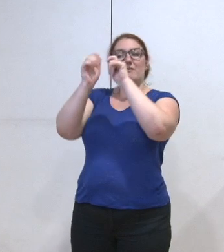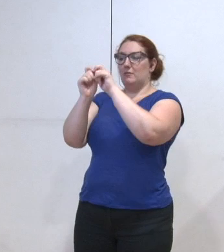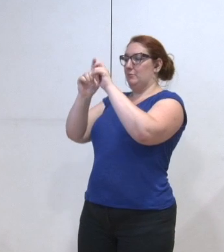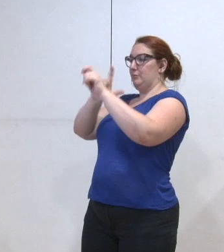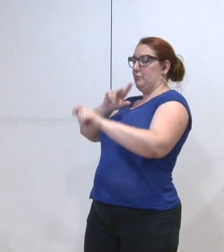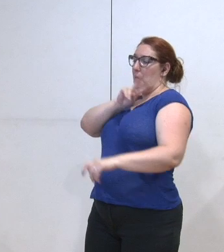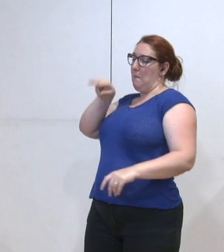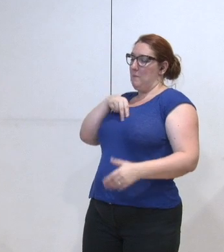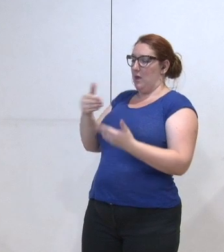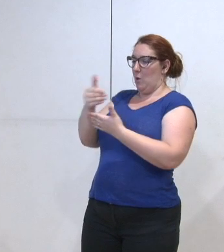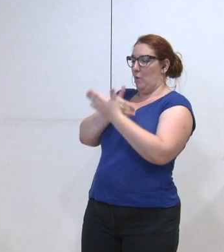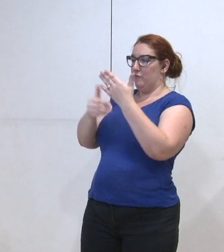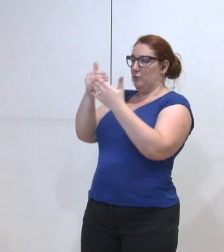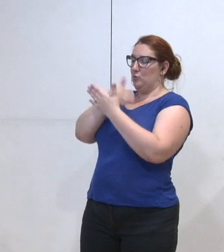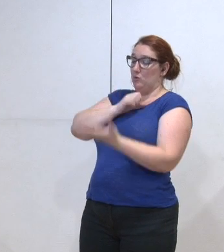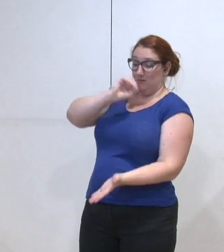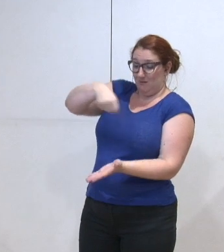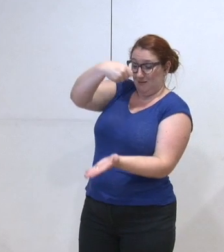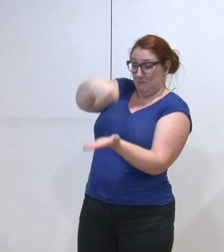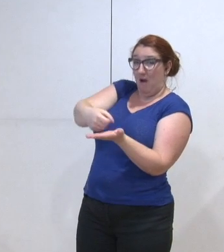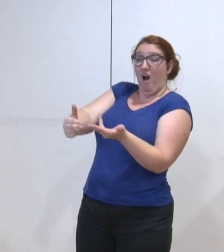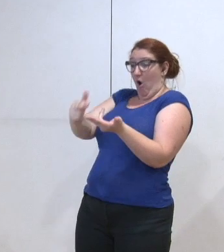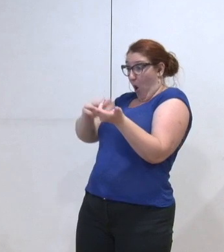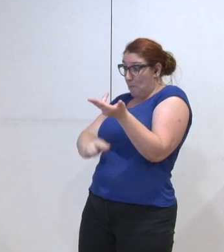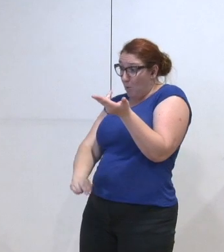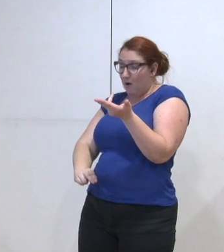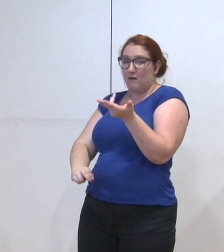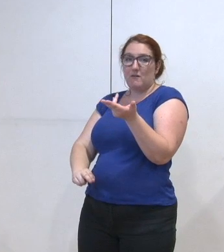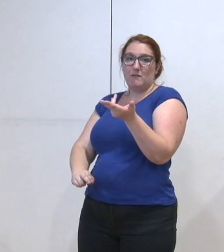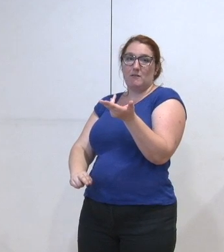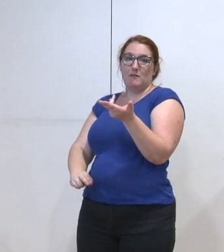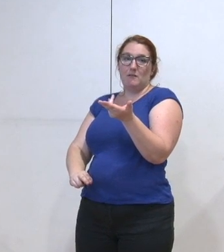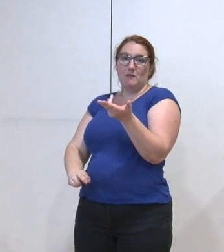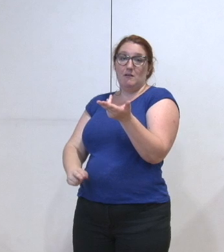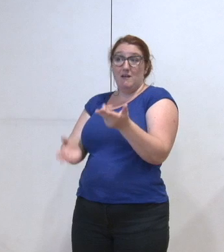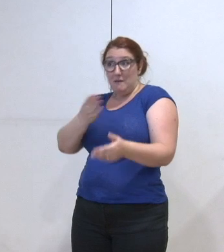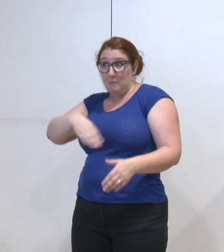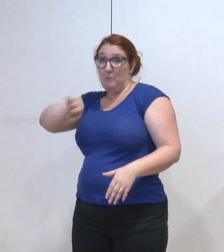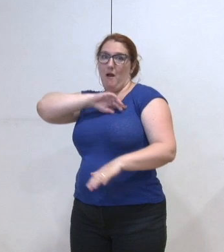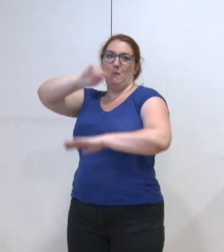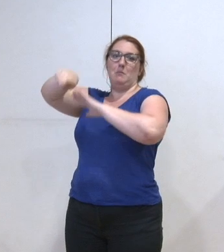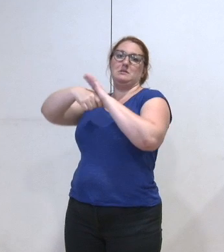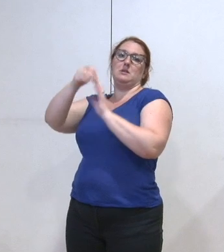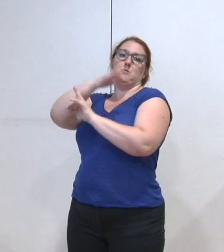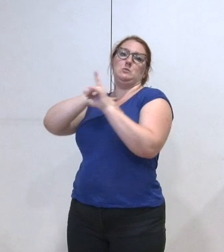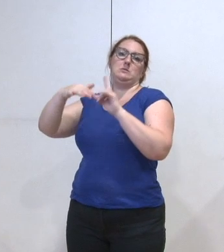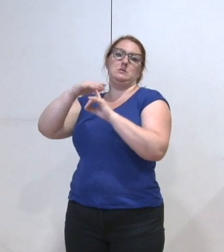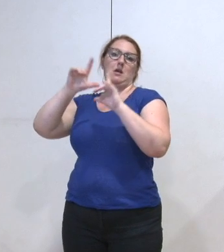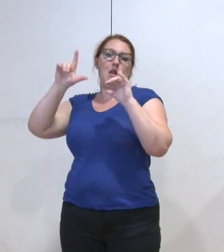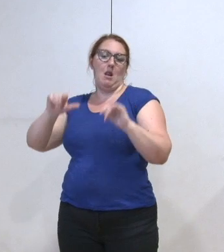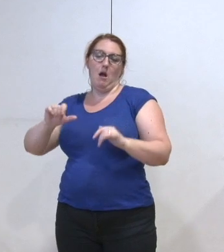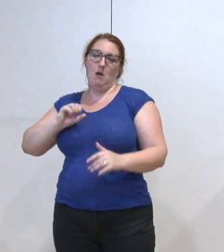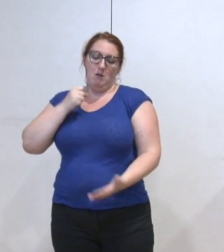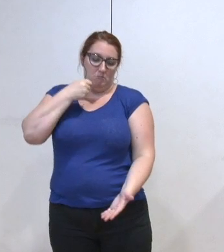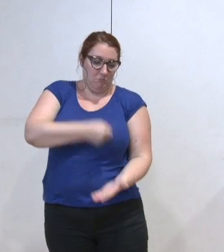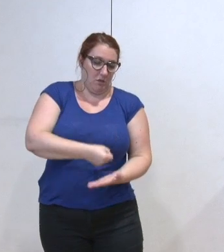bas revenu mais uniquement grâce aux aux prestations sociales fournies par la CAF pour souligner que la barre de bas